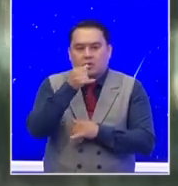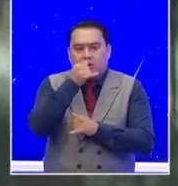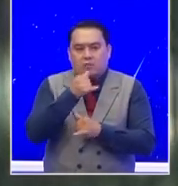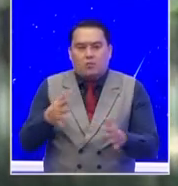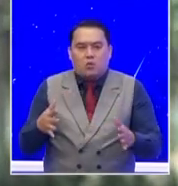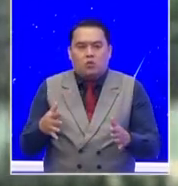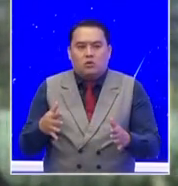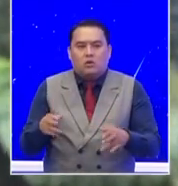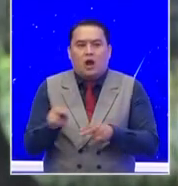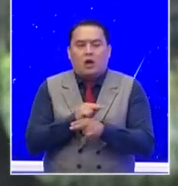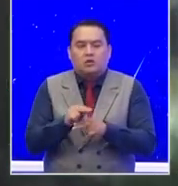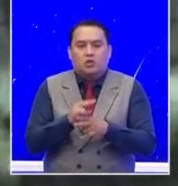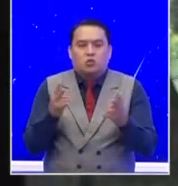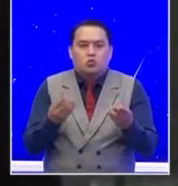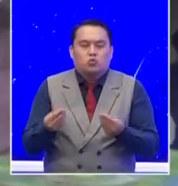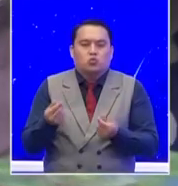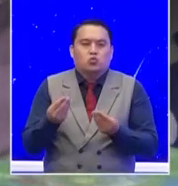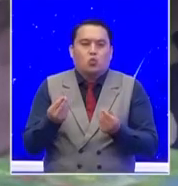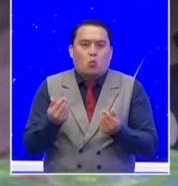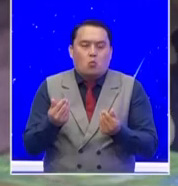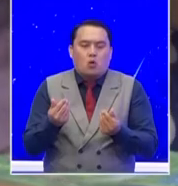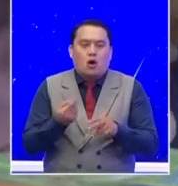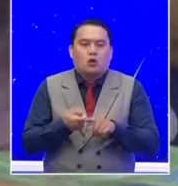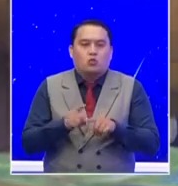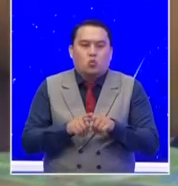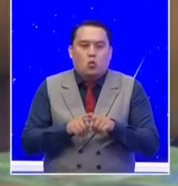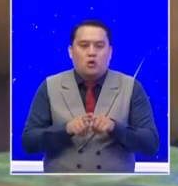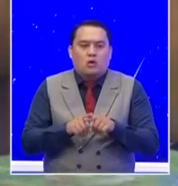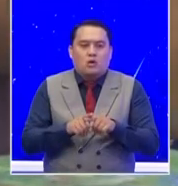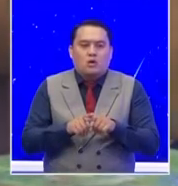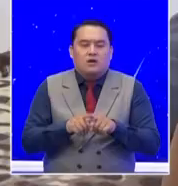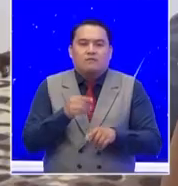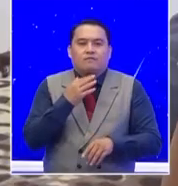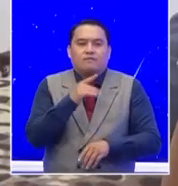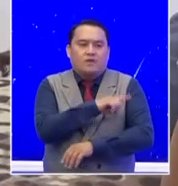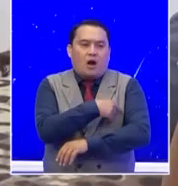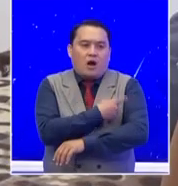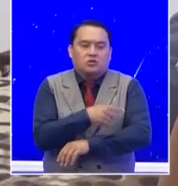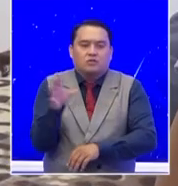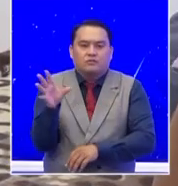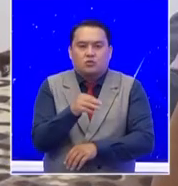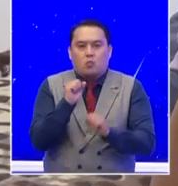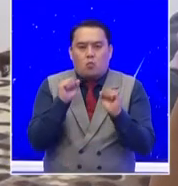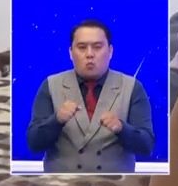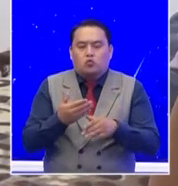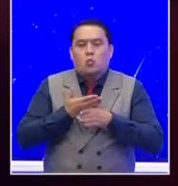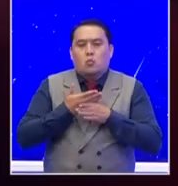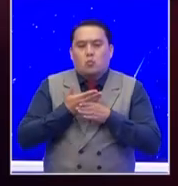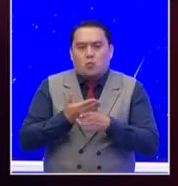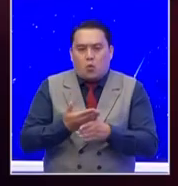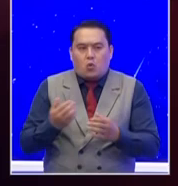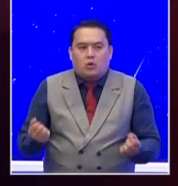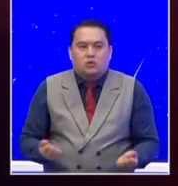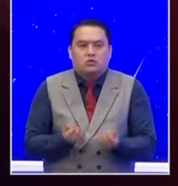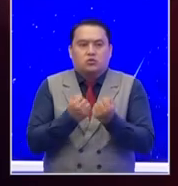для лечения и нужно собрать необходимую сумму которую выставили эстонские врачи все неравнодушные могут оказать посильную финансовую поддержку